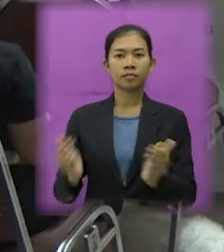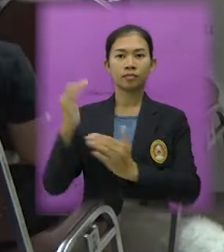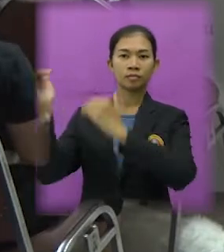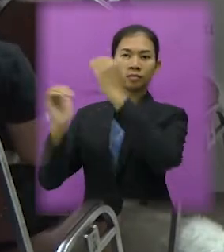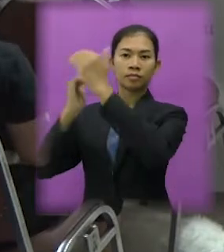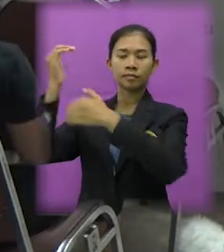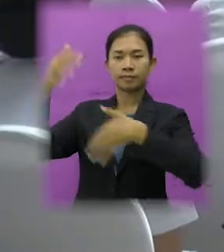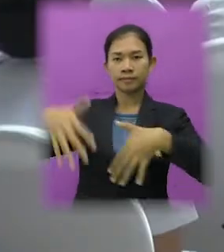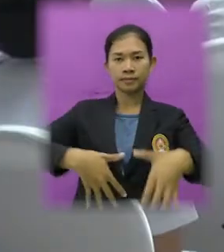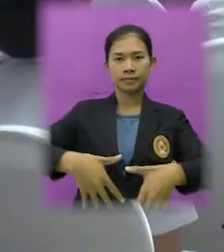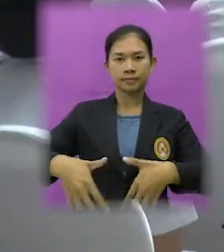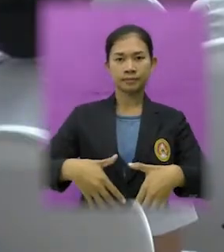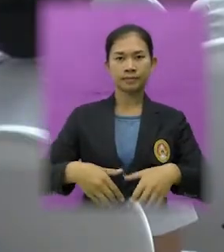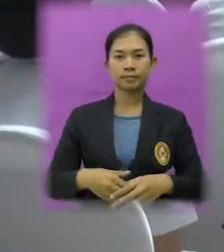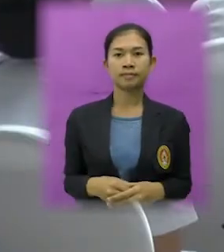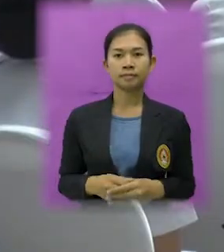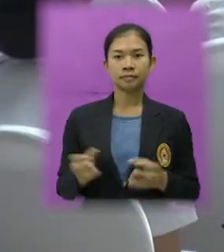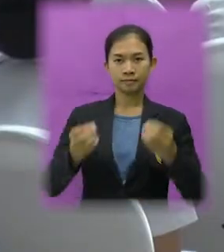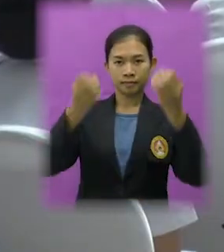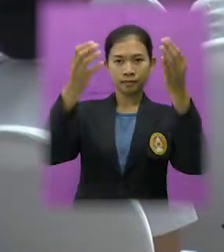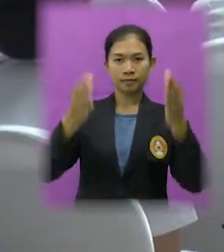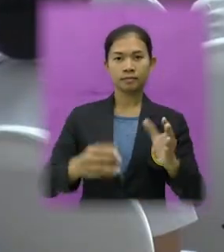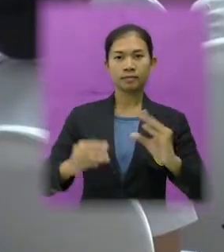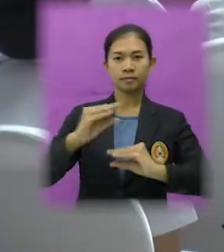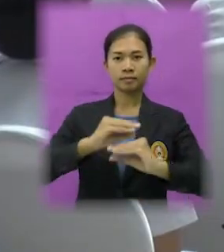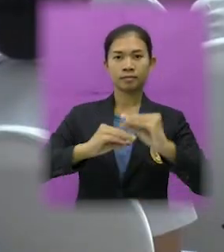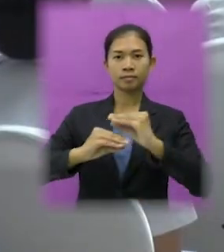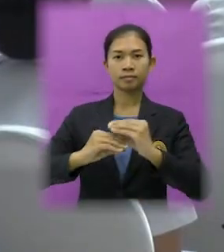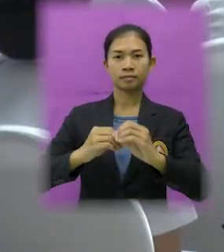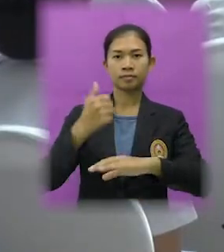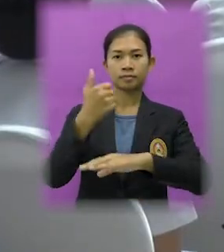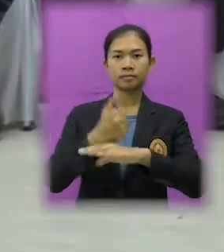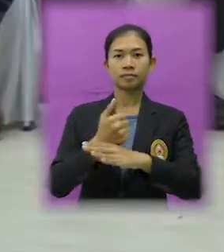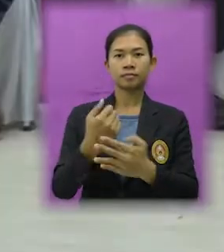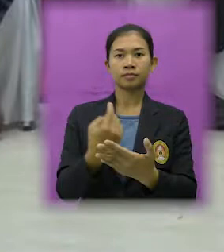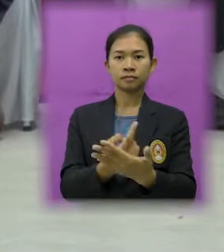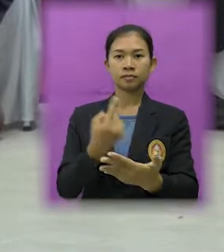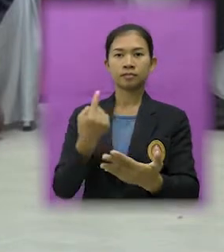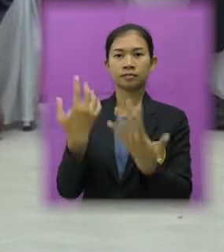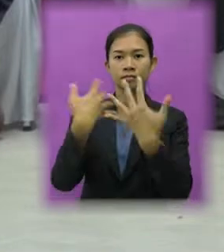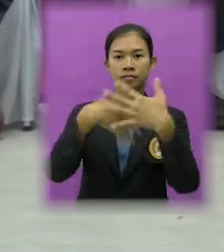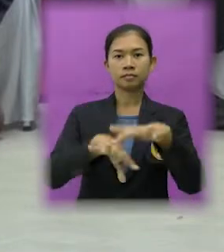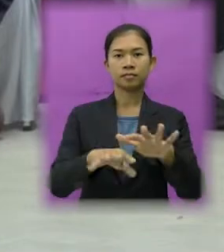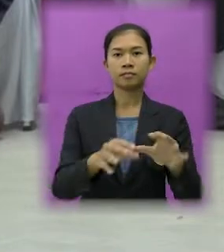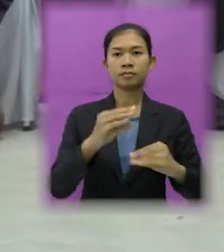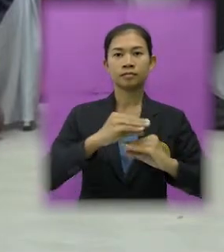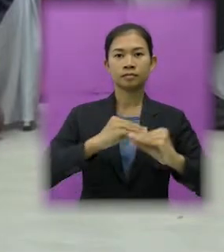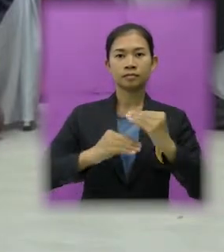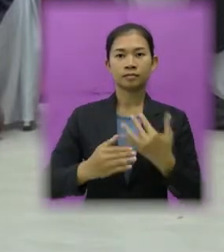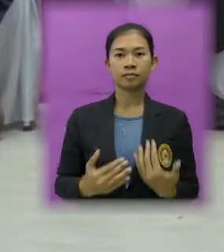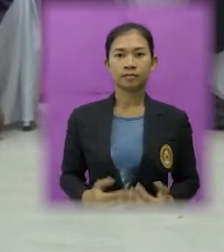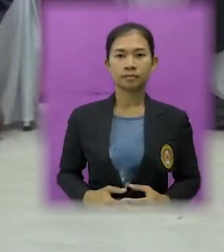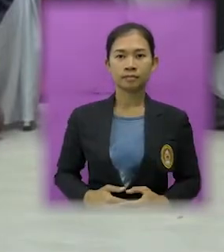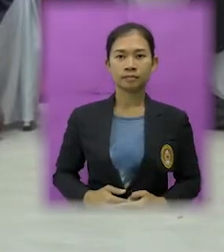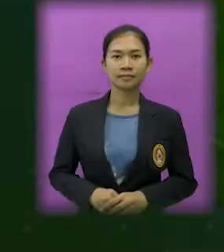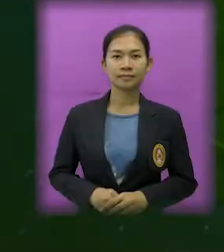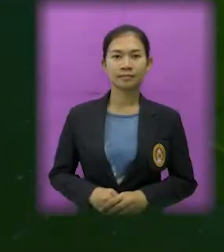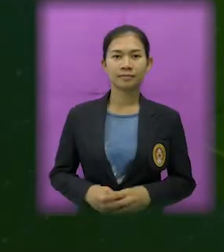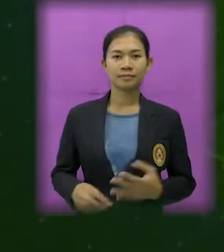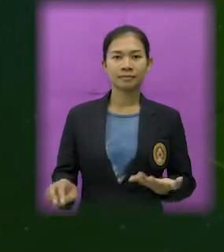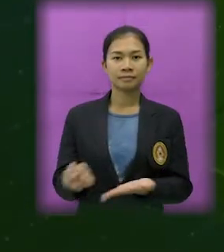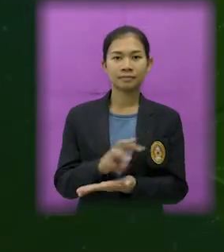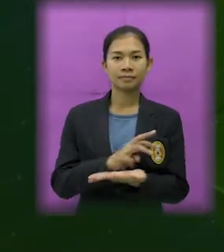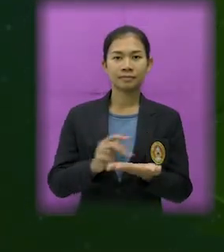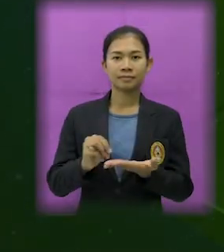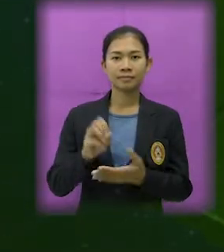การการส่งเสริมและพัฒนาท้องถิ่นโดยทีมอาจารย์หัวหน้าโครงการและตัวแทนชุมชนที่เข้าร่วมโครงการมห